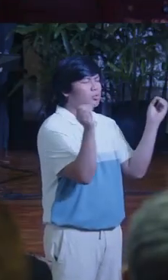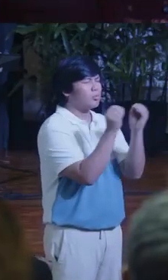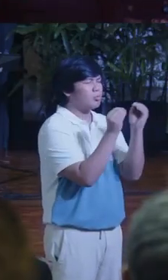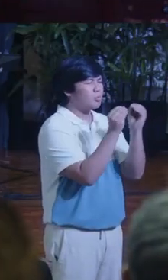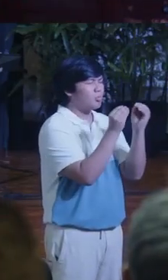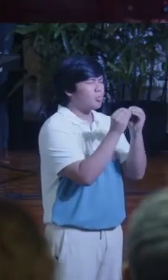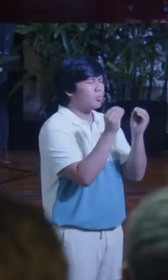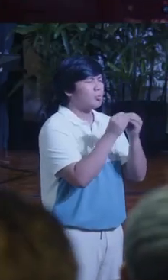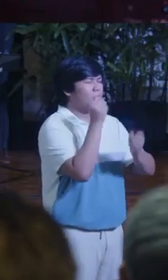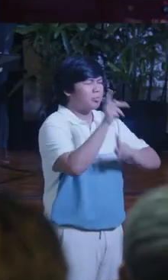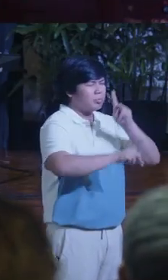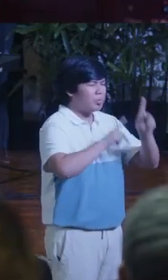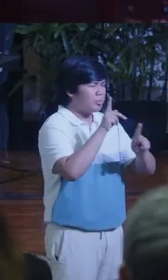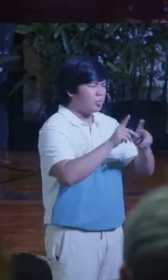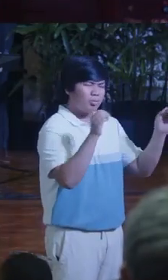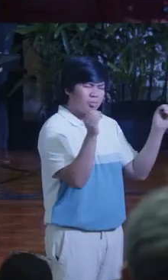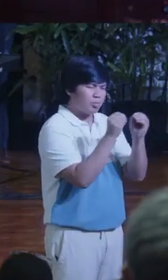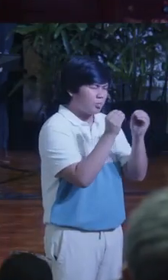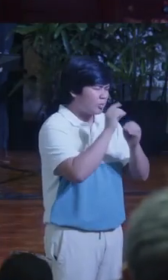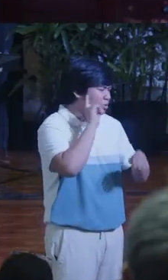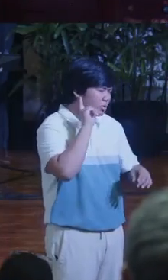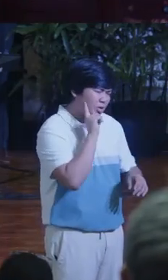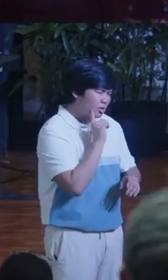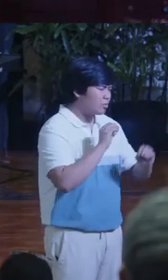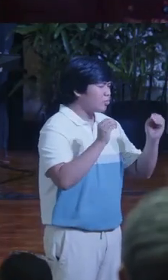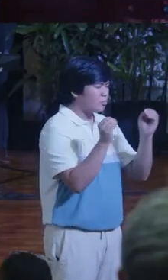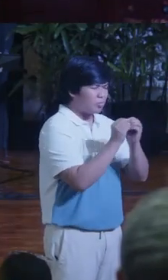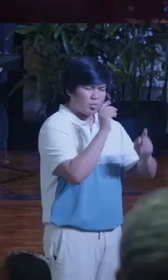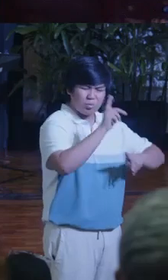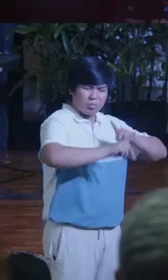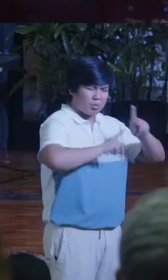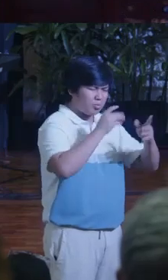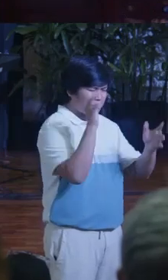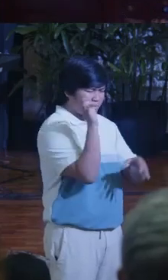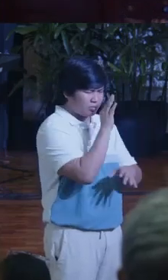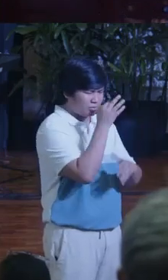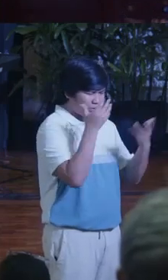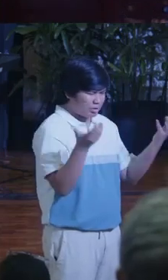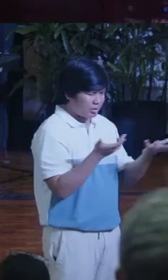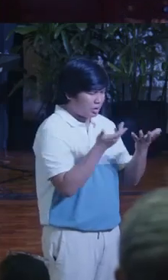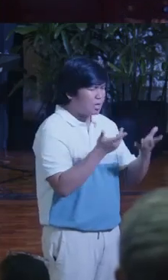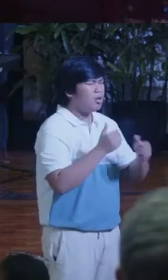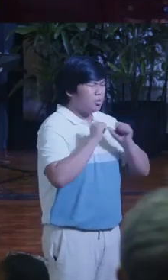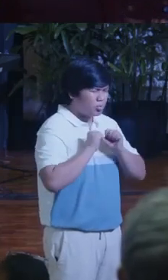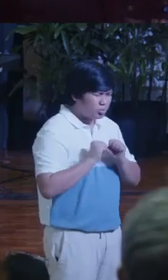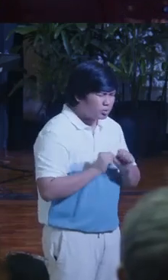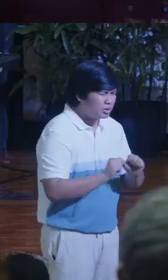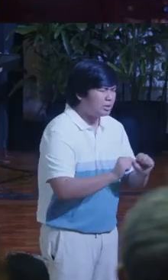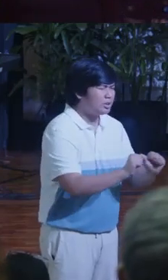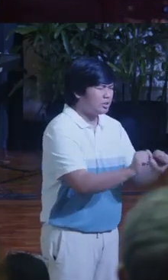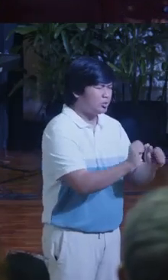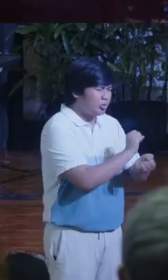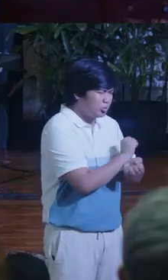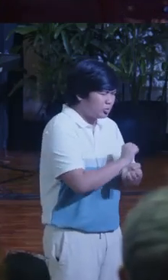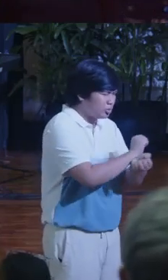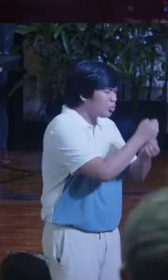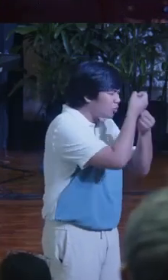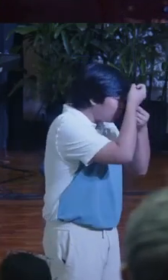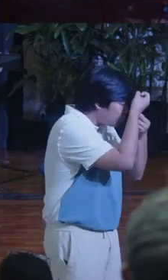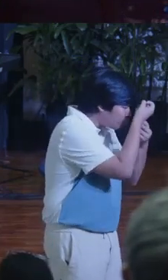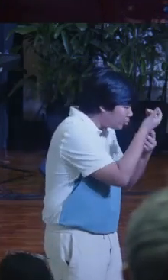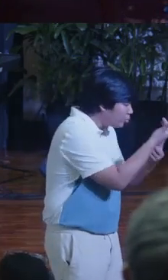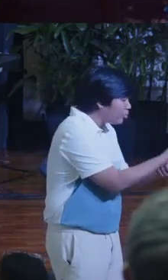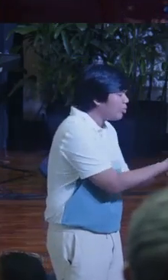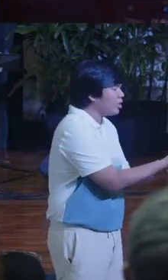nakararaming mga kasama namin at kababayan na hanggang sa ngayon ay nakatanikala pa rin sa